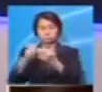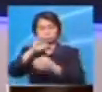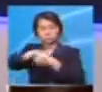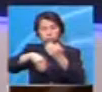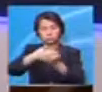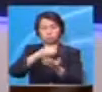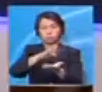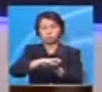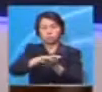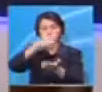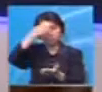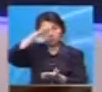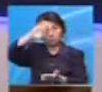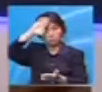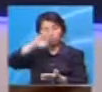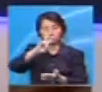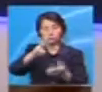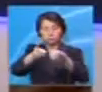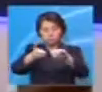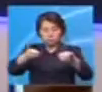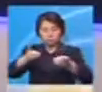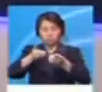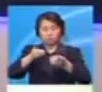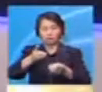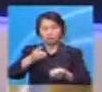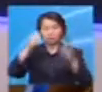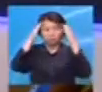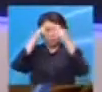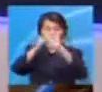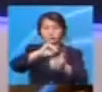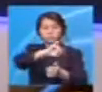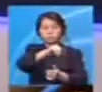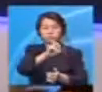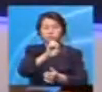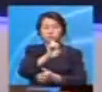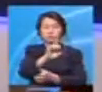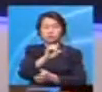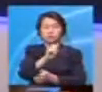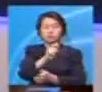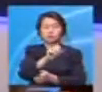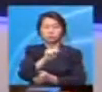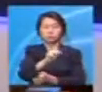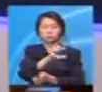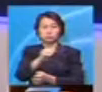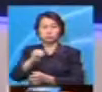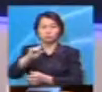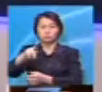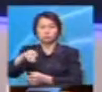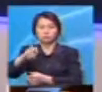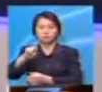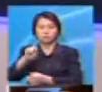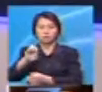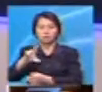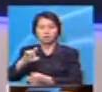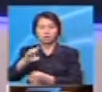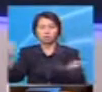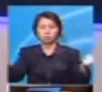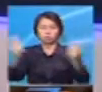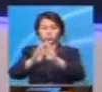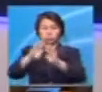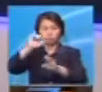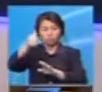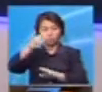sekolah di Perlis dan dua daerah di Pahang iaitu jerantut dan temerl ditutup sehari esok tutupan ekoran cuaca panas yang